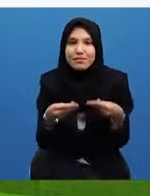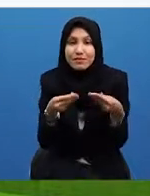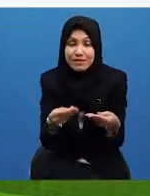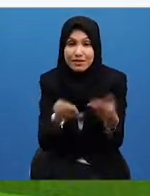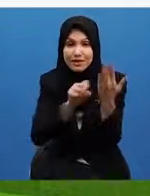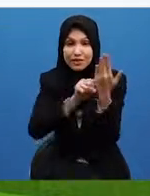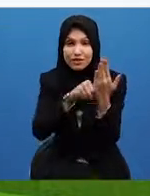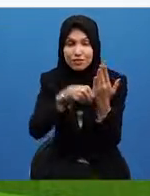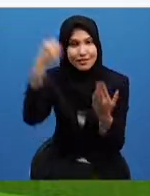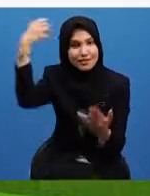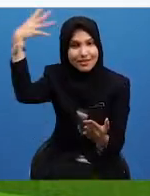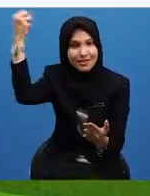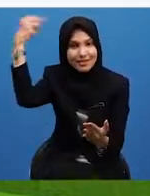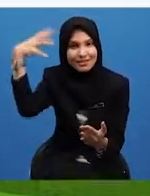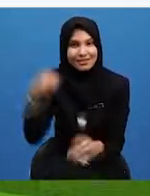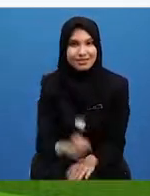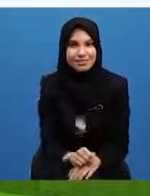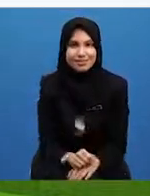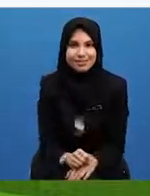sumber cahaya